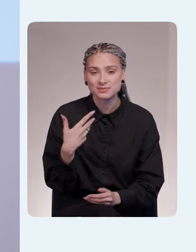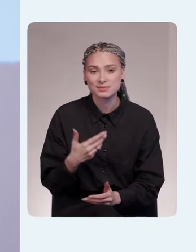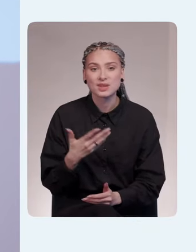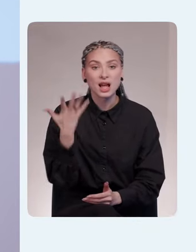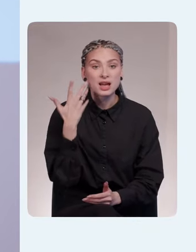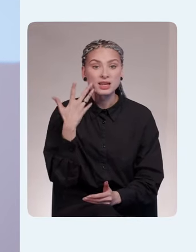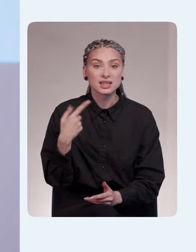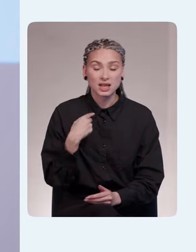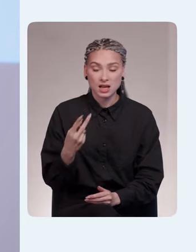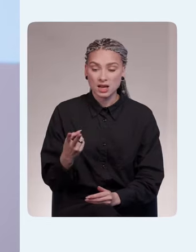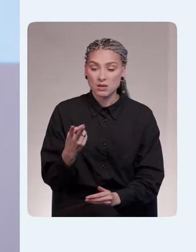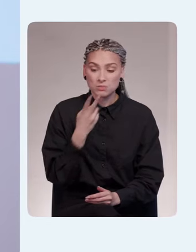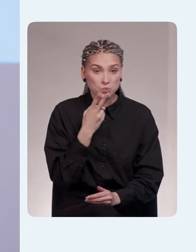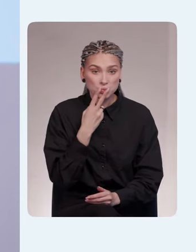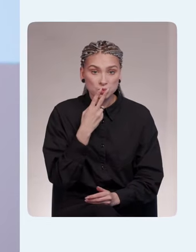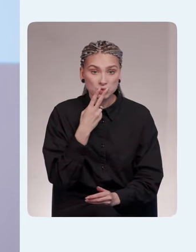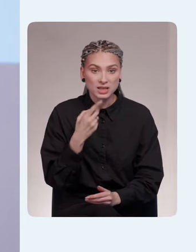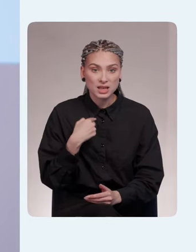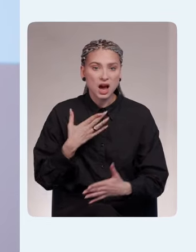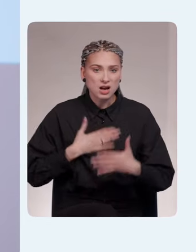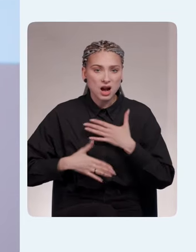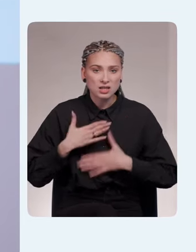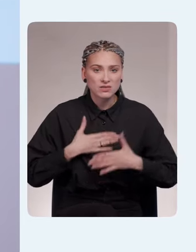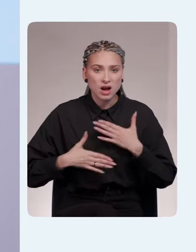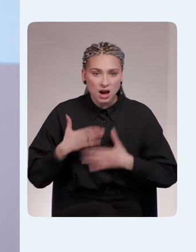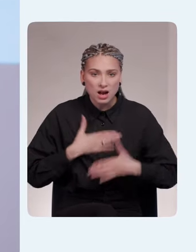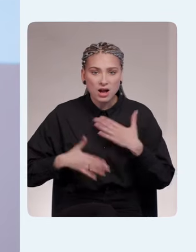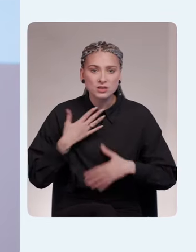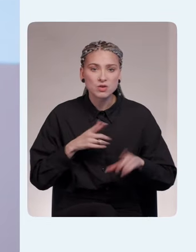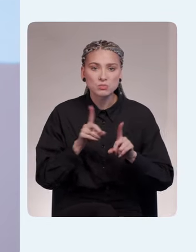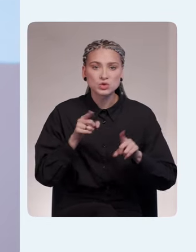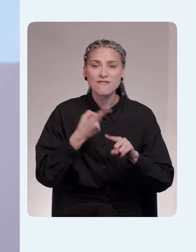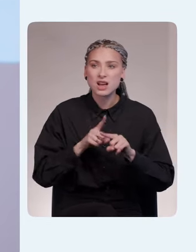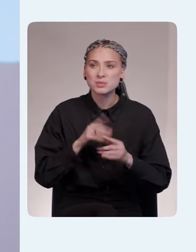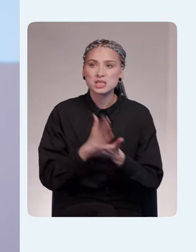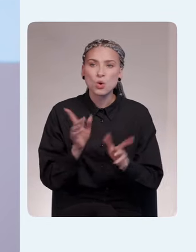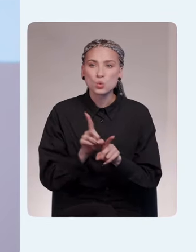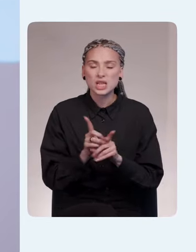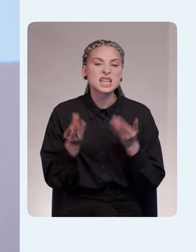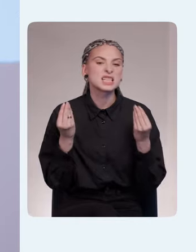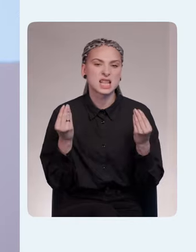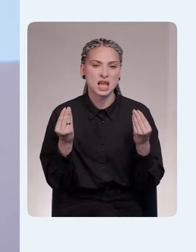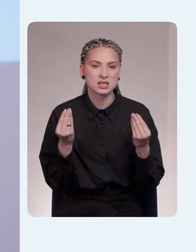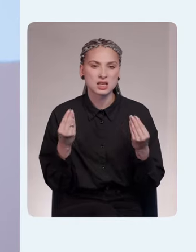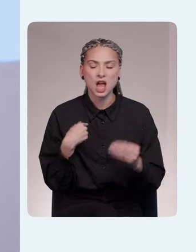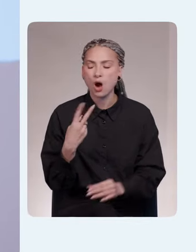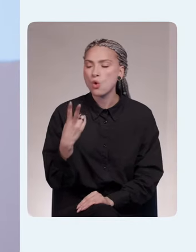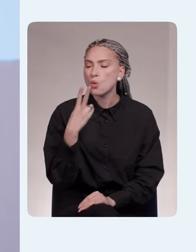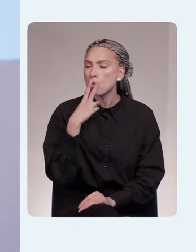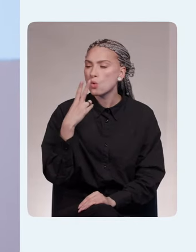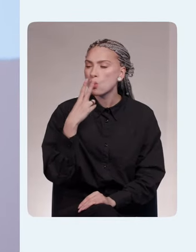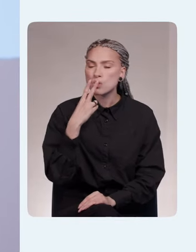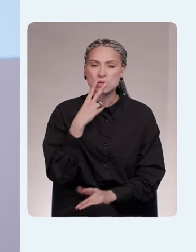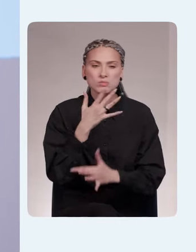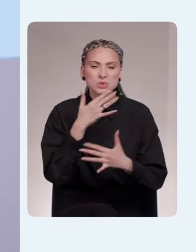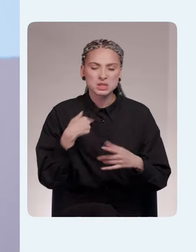Когда я курил сигареты, мне нравилось это. Нравилось какое-то время, потому что в этом есть некая эстетика. Я курил сигареты очень круто. Это